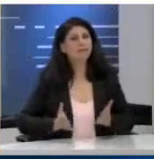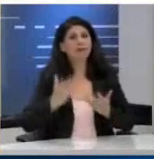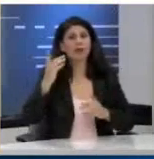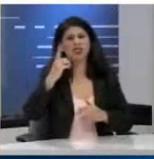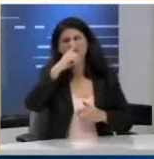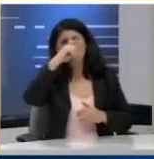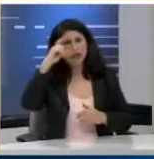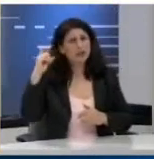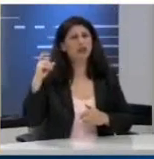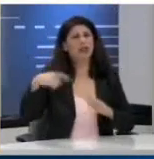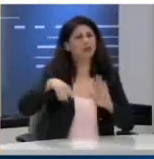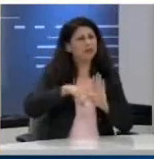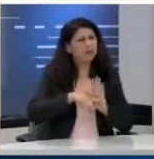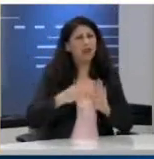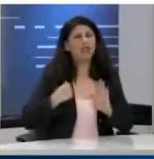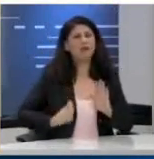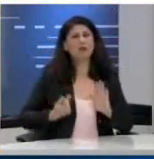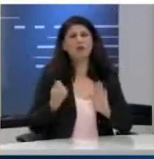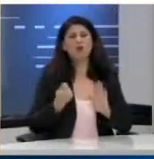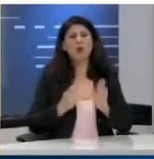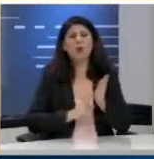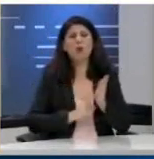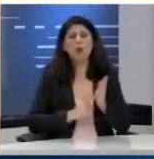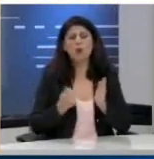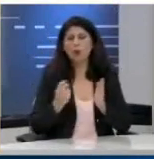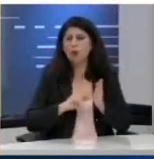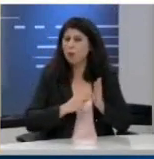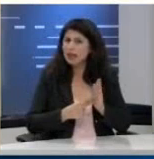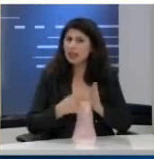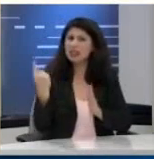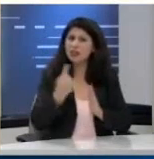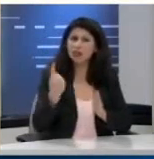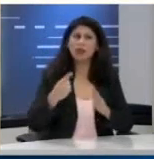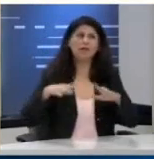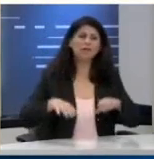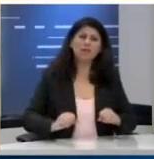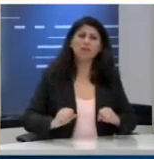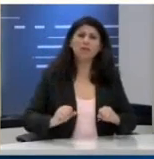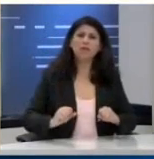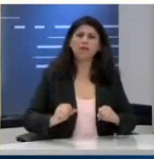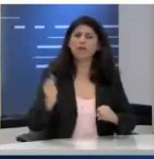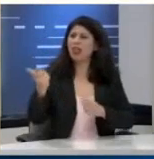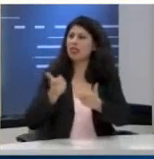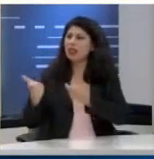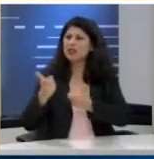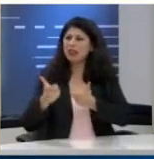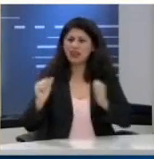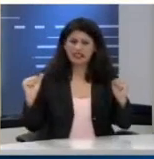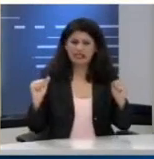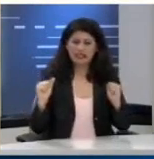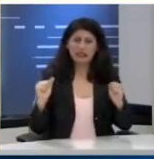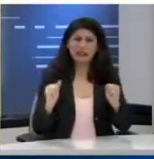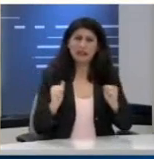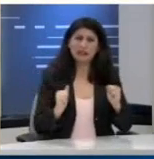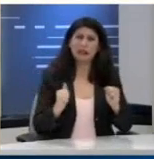τις δυσμενέστατες δημοσιονομικές συνθήκες και το καθεστώς χρηματοπιστωτικής ασφυξίας που